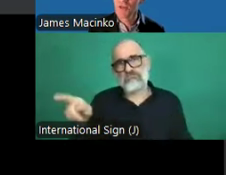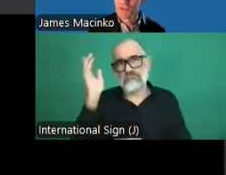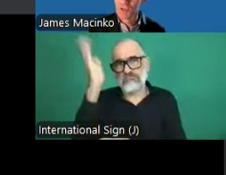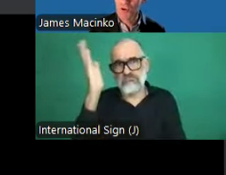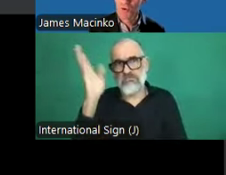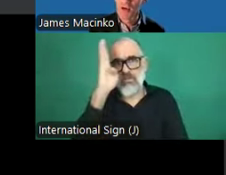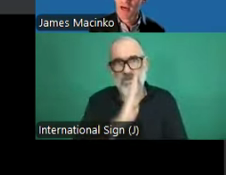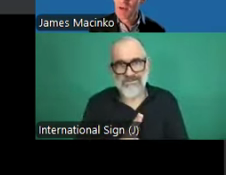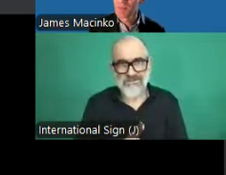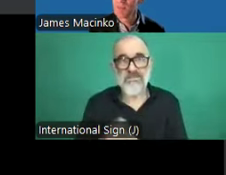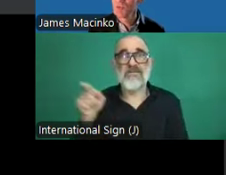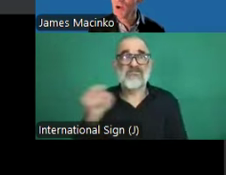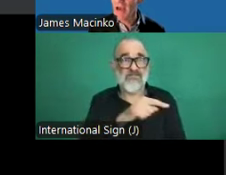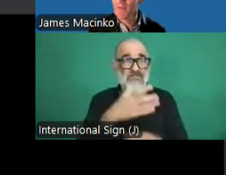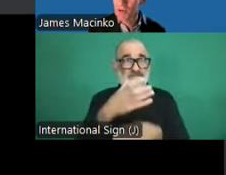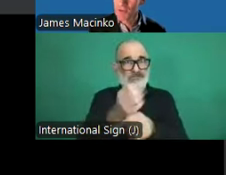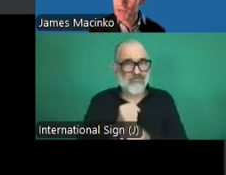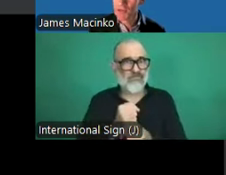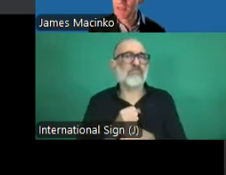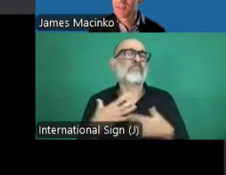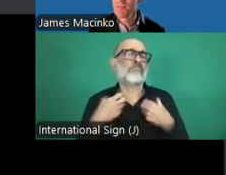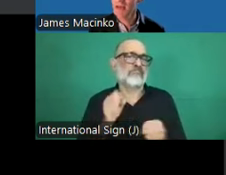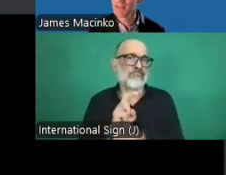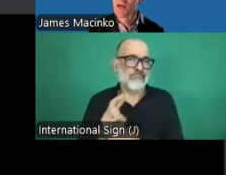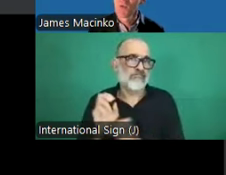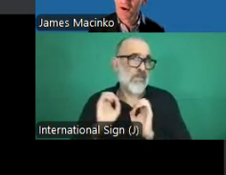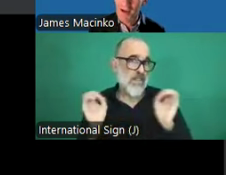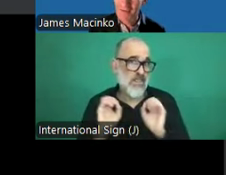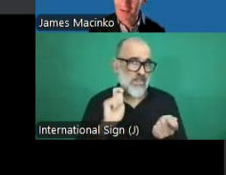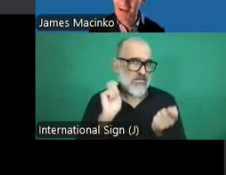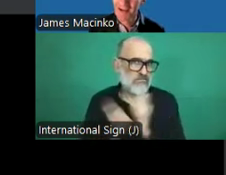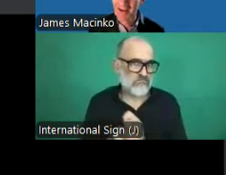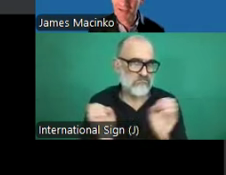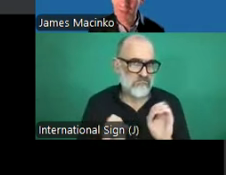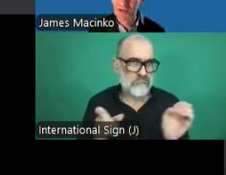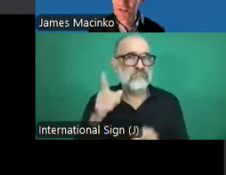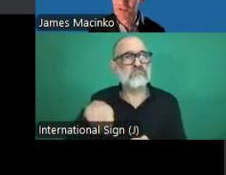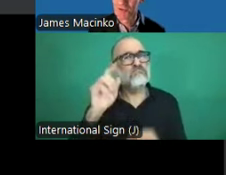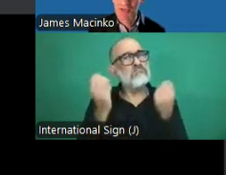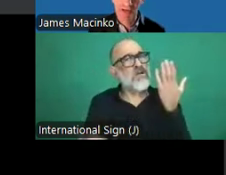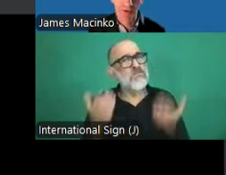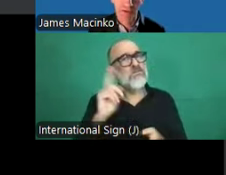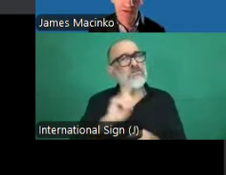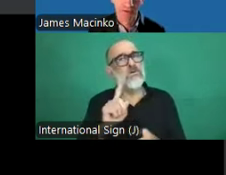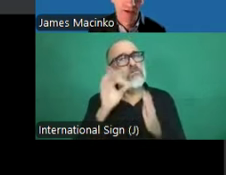des indicateurs que nous voulons savoir. Qu'est-ce que sont les gens qui ont leurs